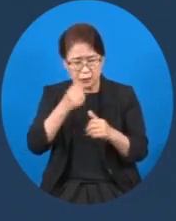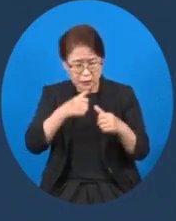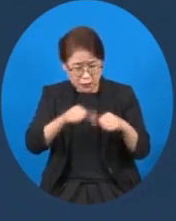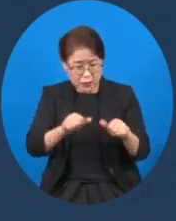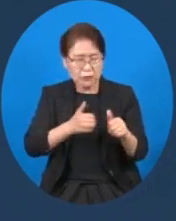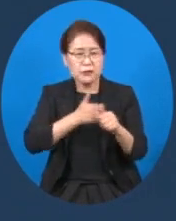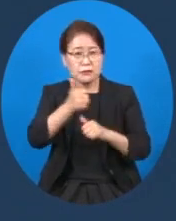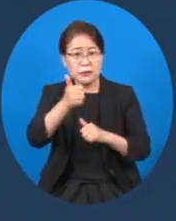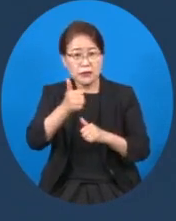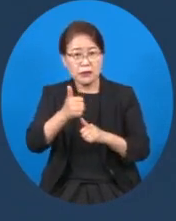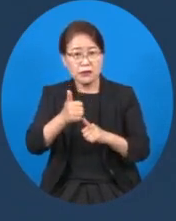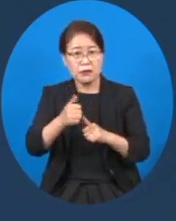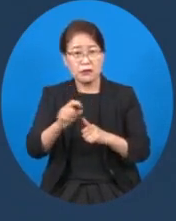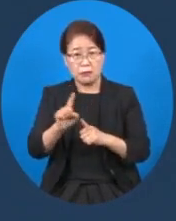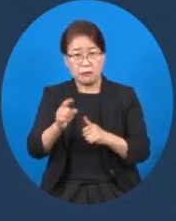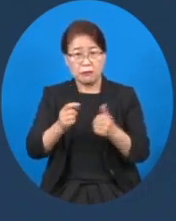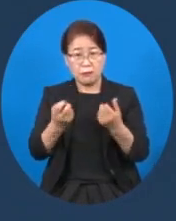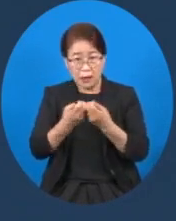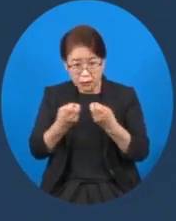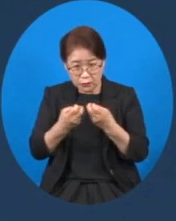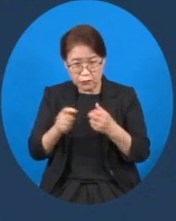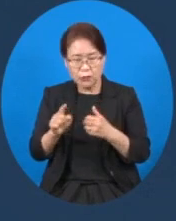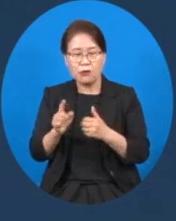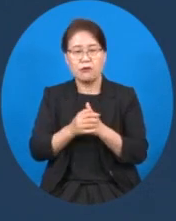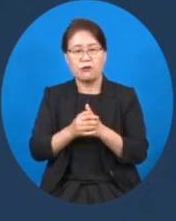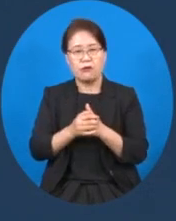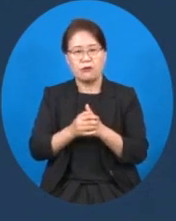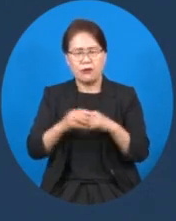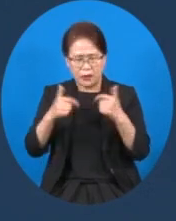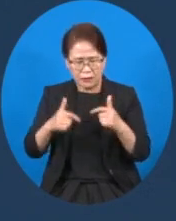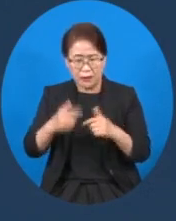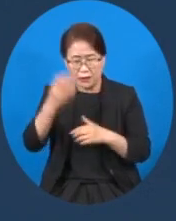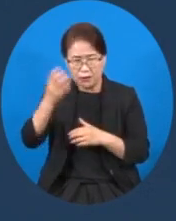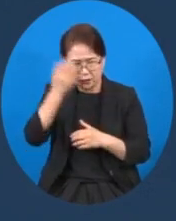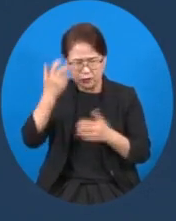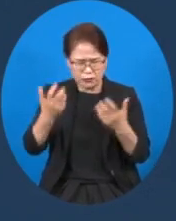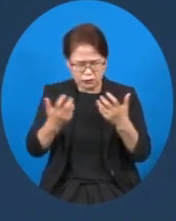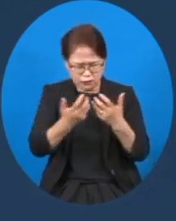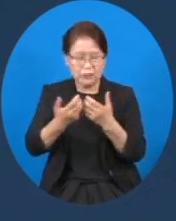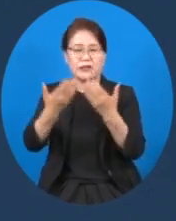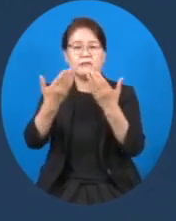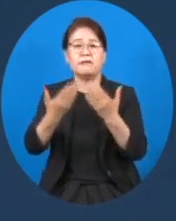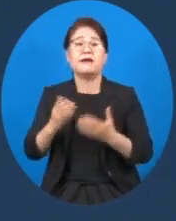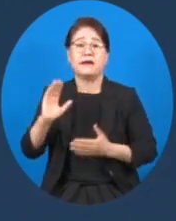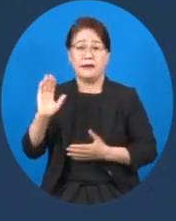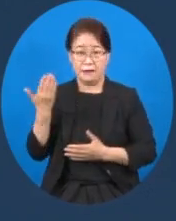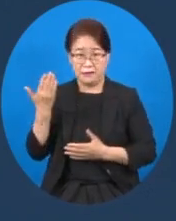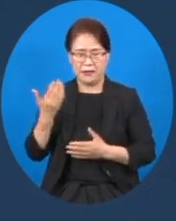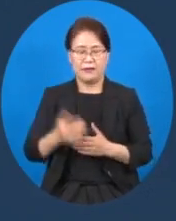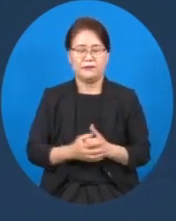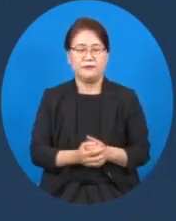날마다 새롭게 하시는 성령의 충만을 받아야 한다는 거죠.